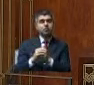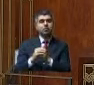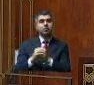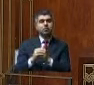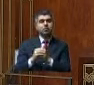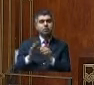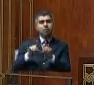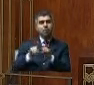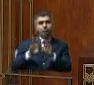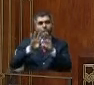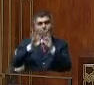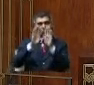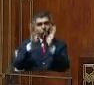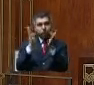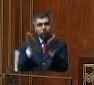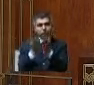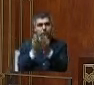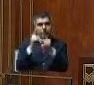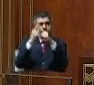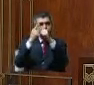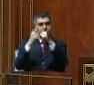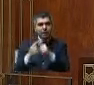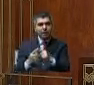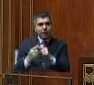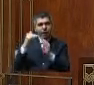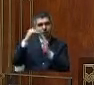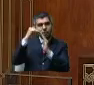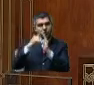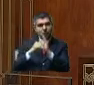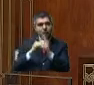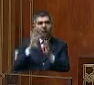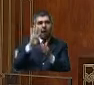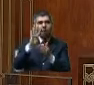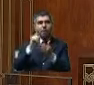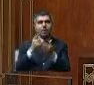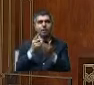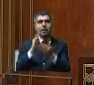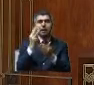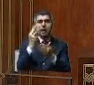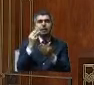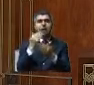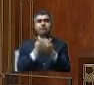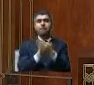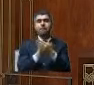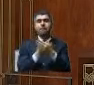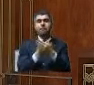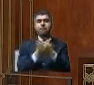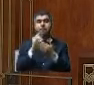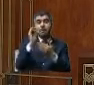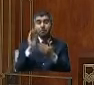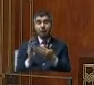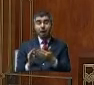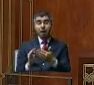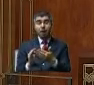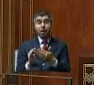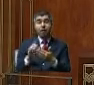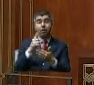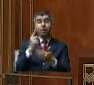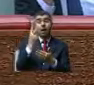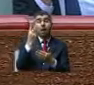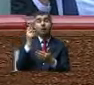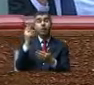حيث تم تقليص عجز الميزانية إلى 4.3% في 2015 في أفق